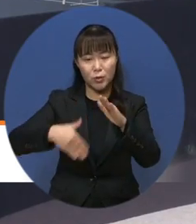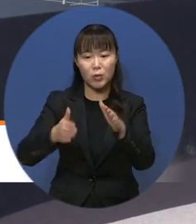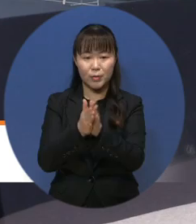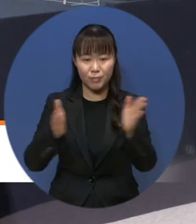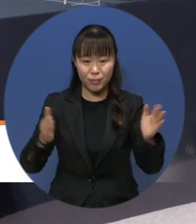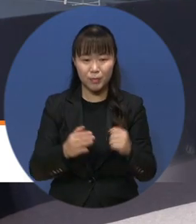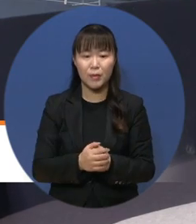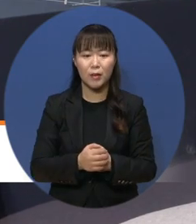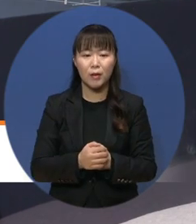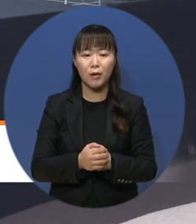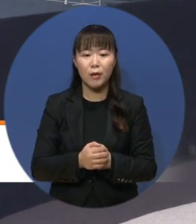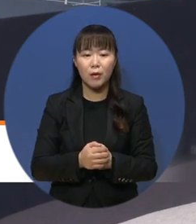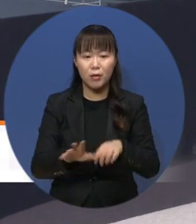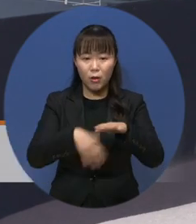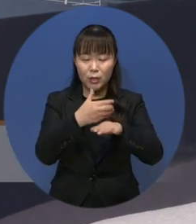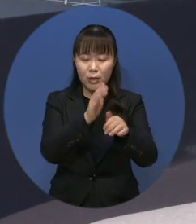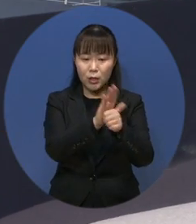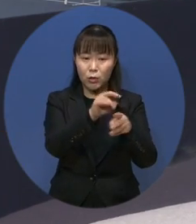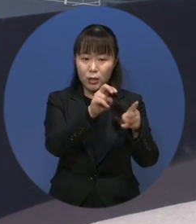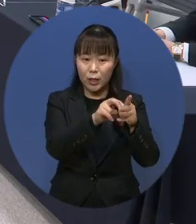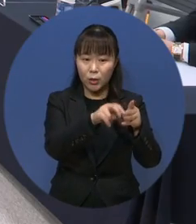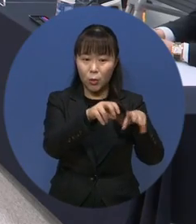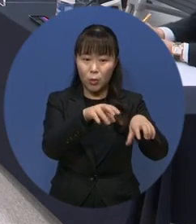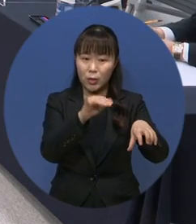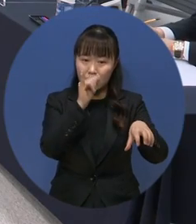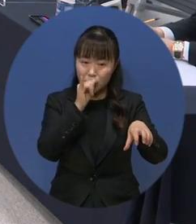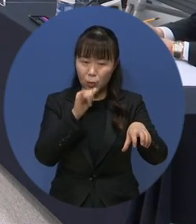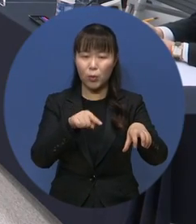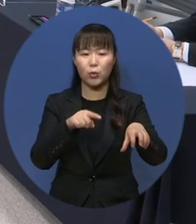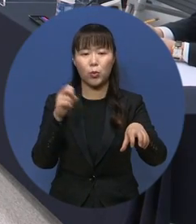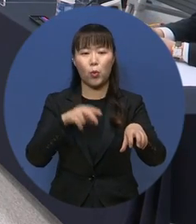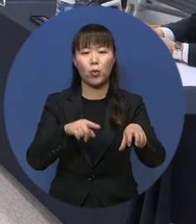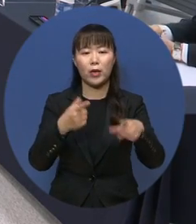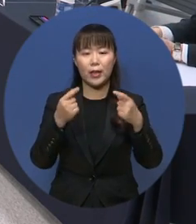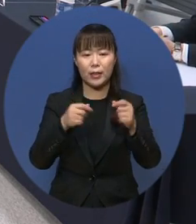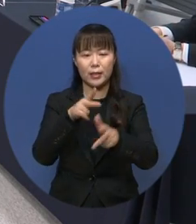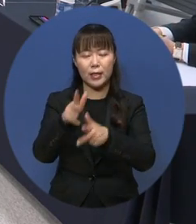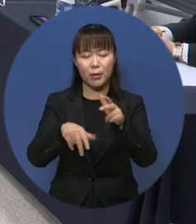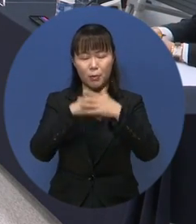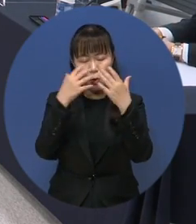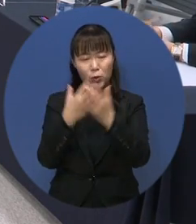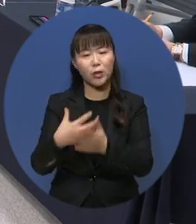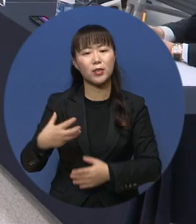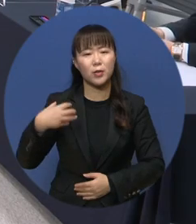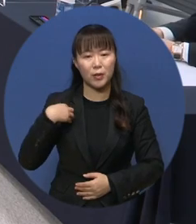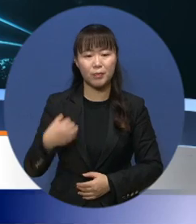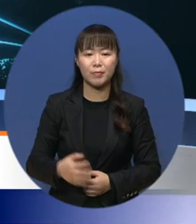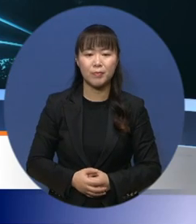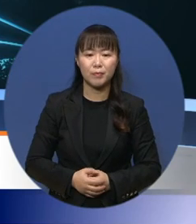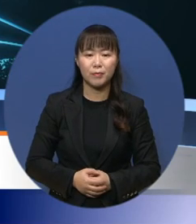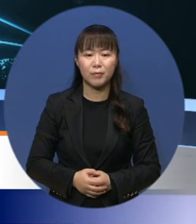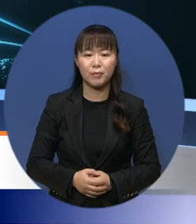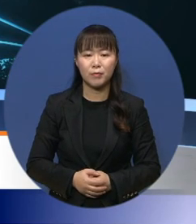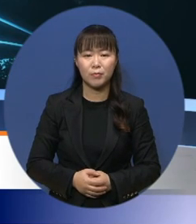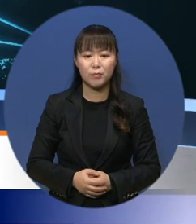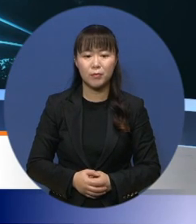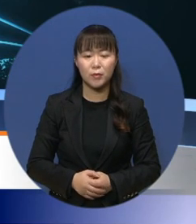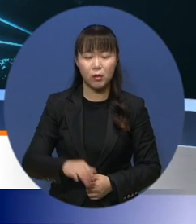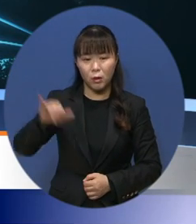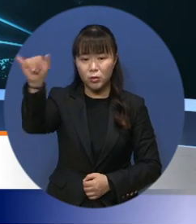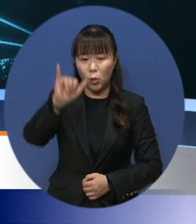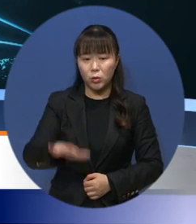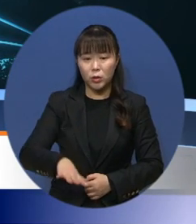사업단은 여수 국가산단 혁신지원센터에 위치해 스마트 그린 사업을 전담하게 됩니다. 전국